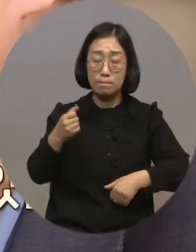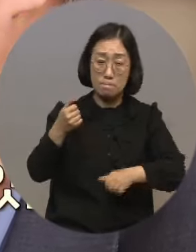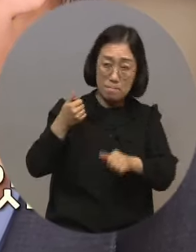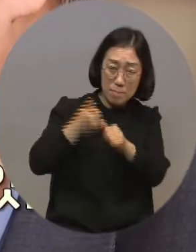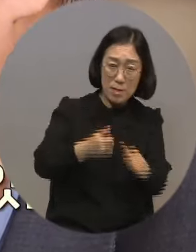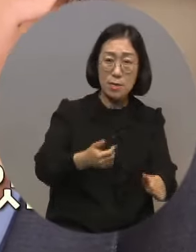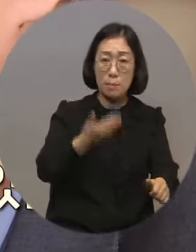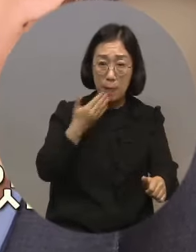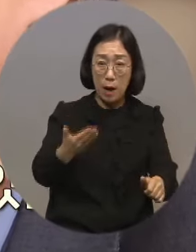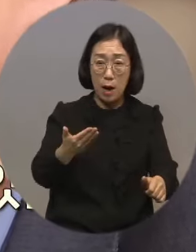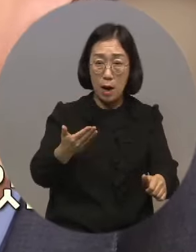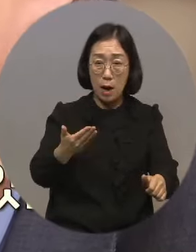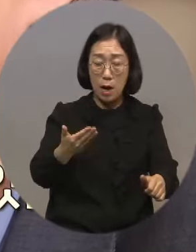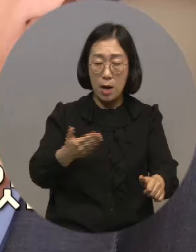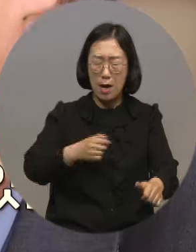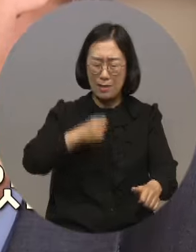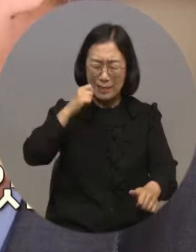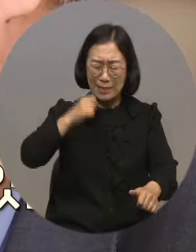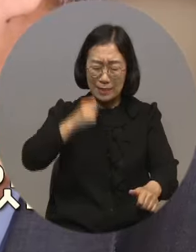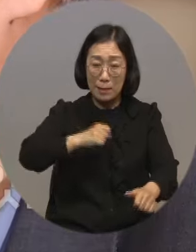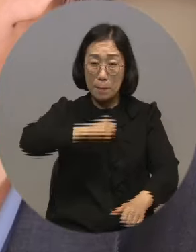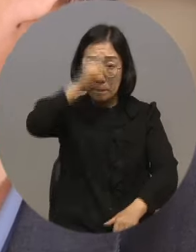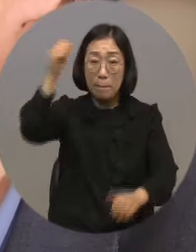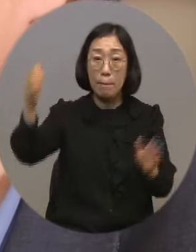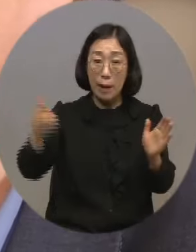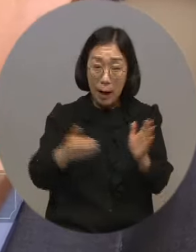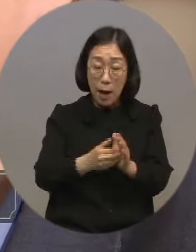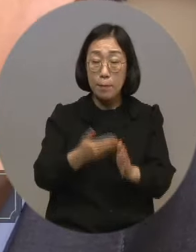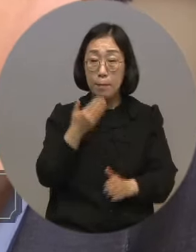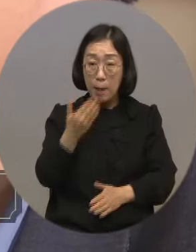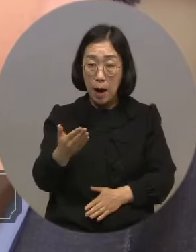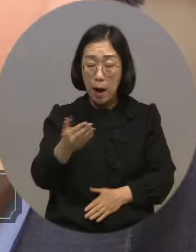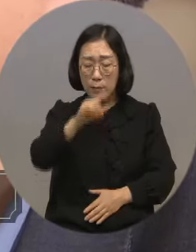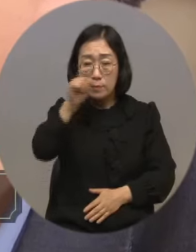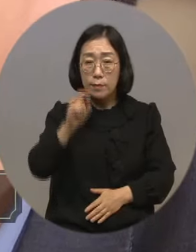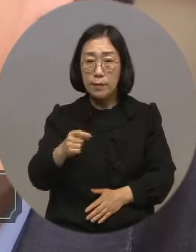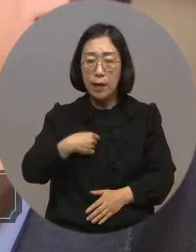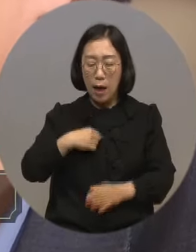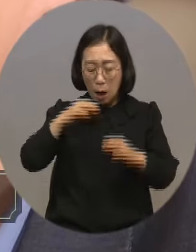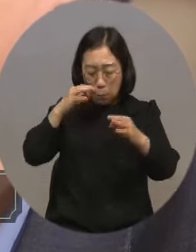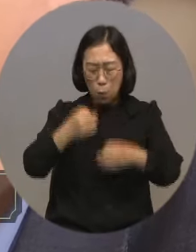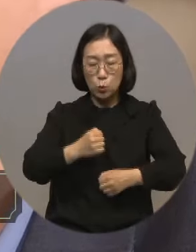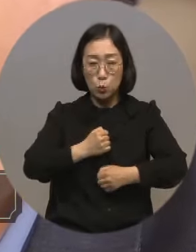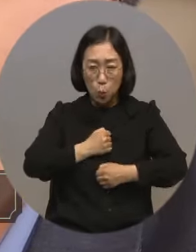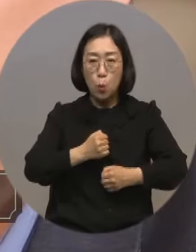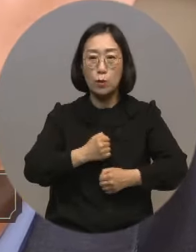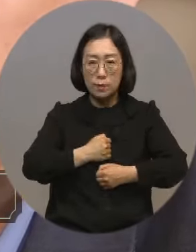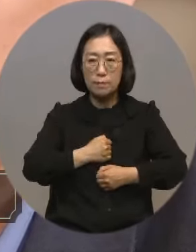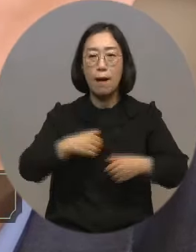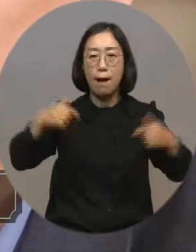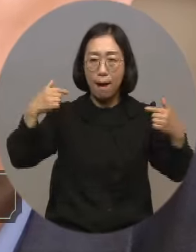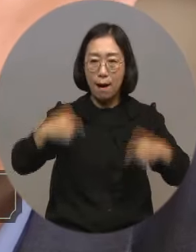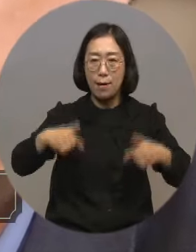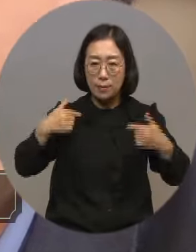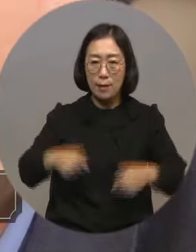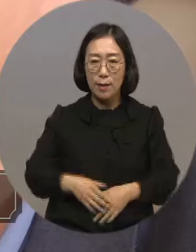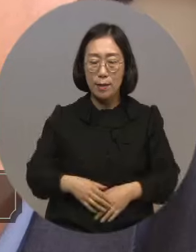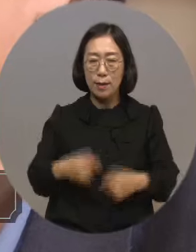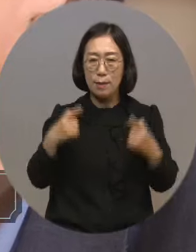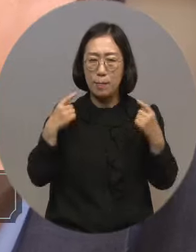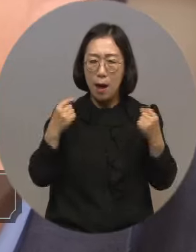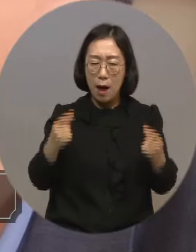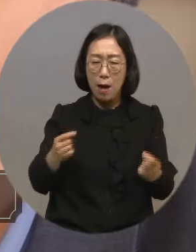끝까지 성공회로까지 포기하지 않고 갈 수 있을까를 나 자신을 자꾸 경계하고 다지보고 그다음에 초지일관인지를